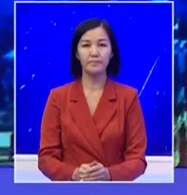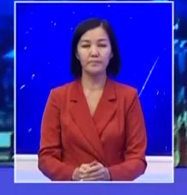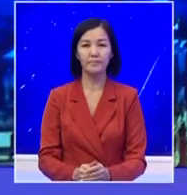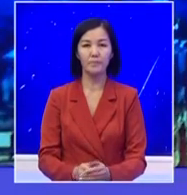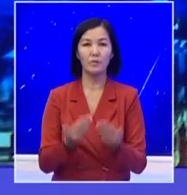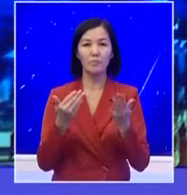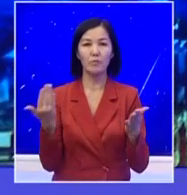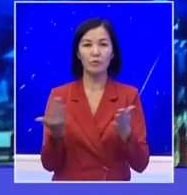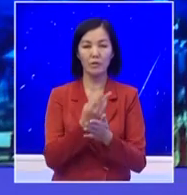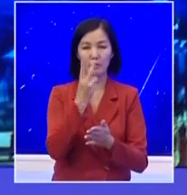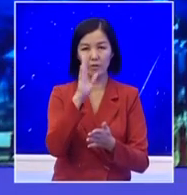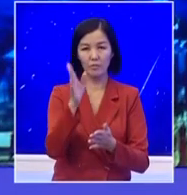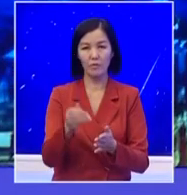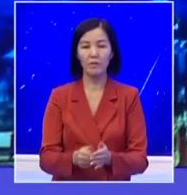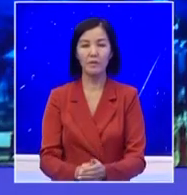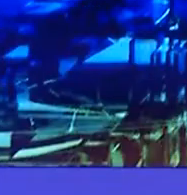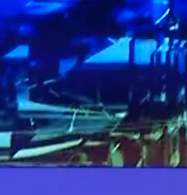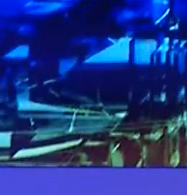Қымбатты көрермен, бүгін көретіндеріңіз.